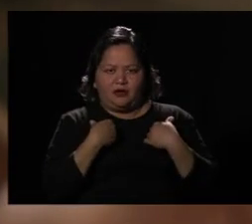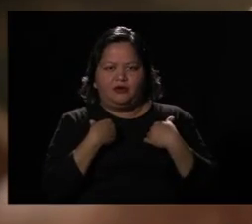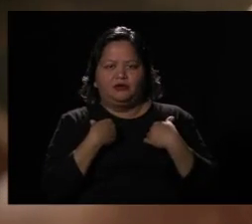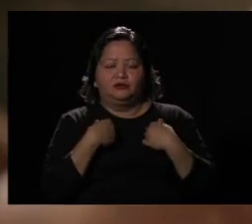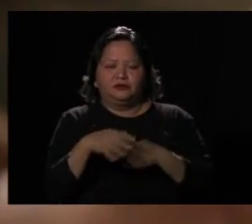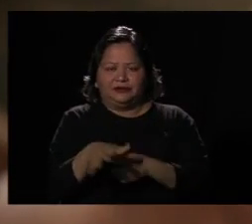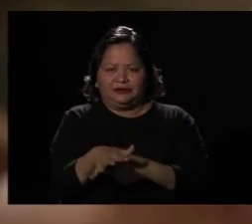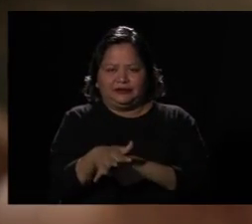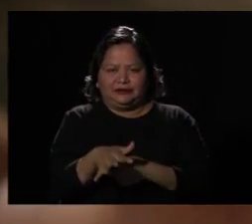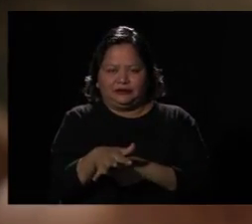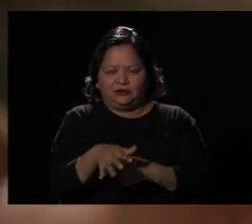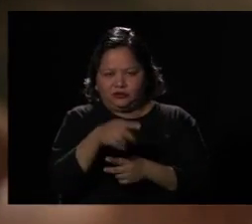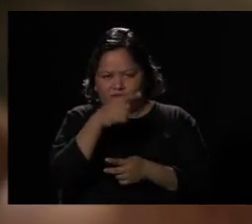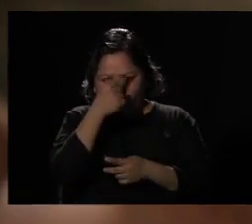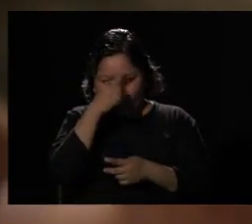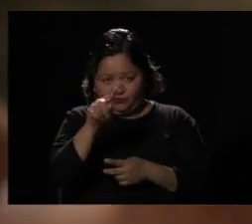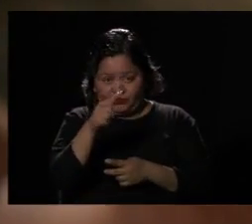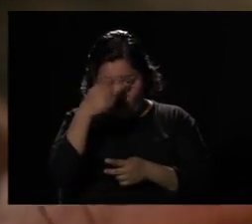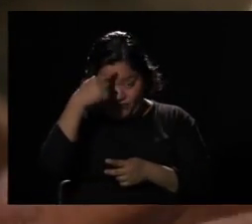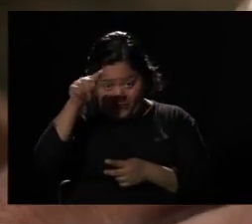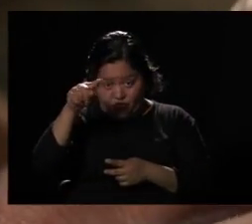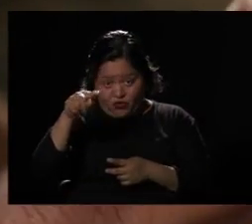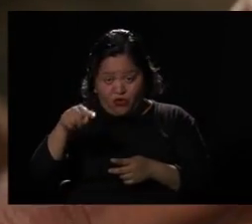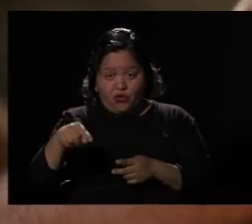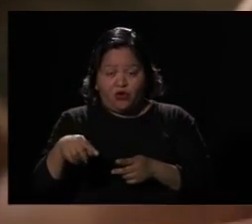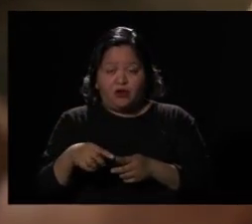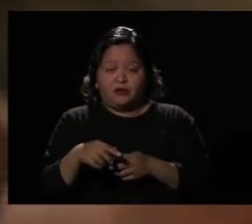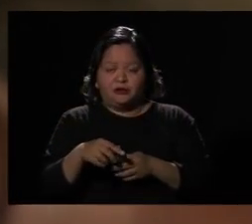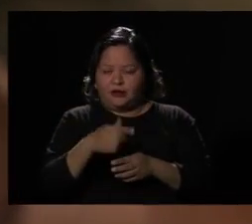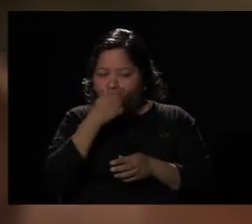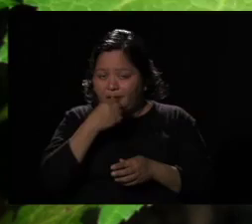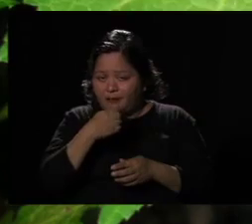Ini ihagun siha gi amot pasmun ginehi.